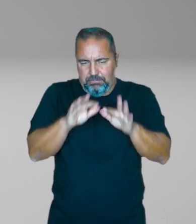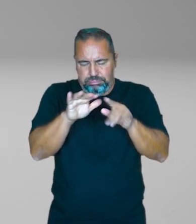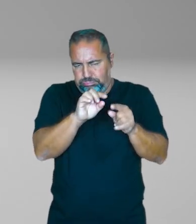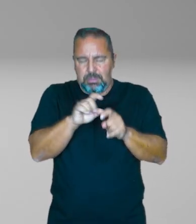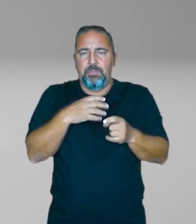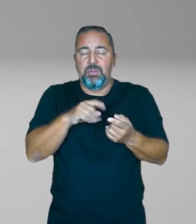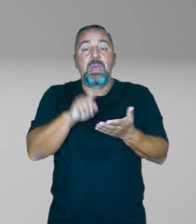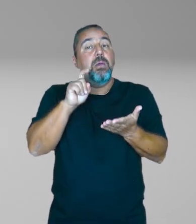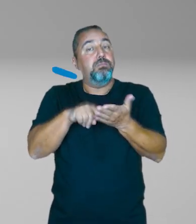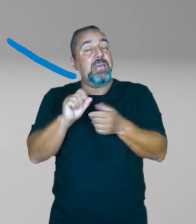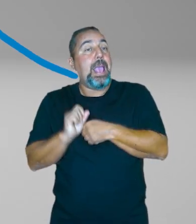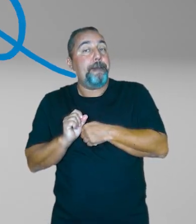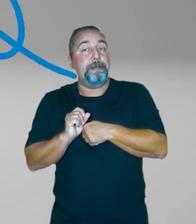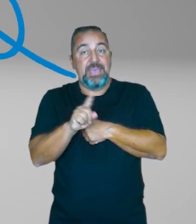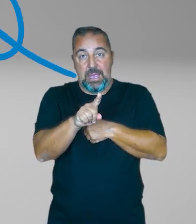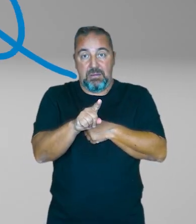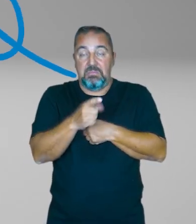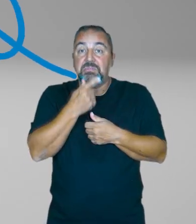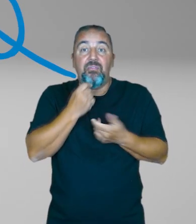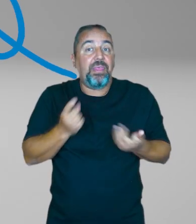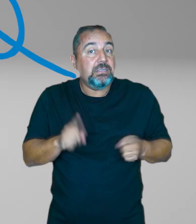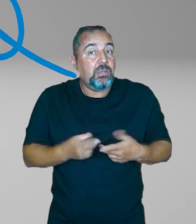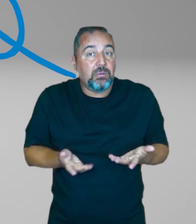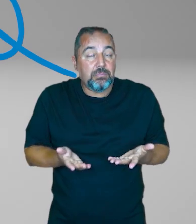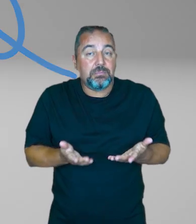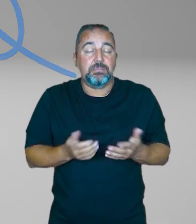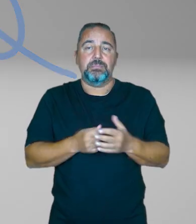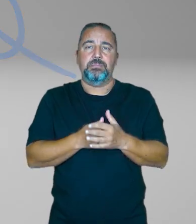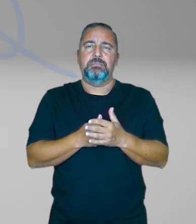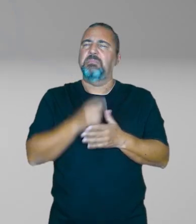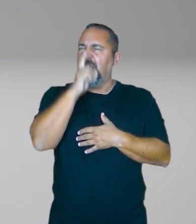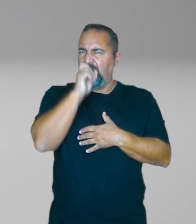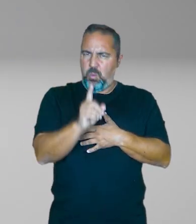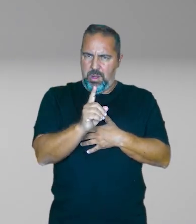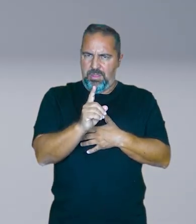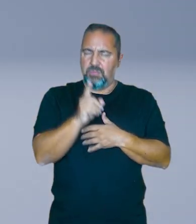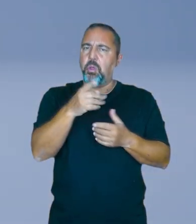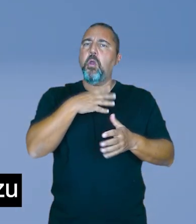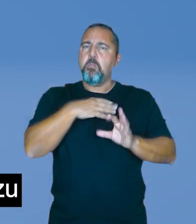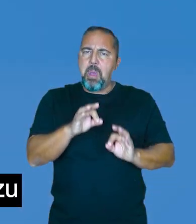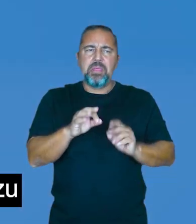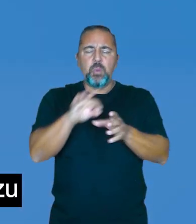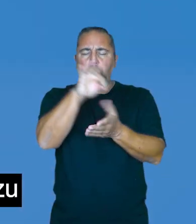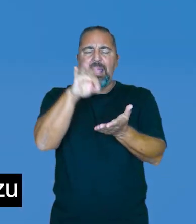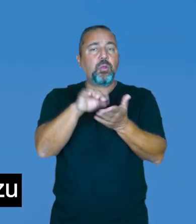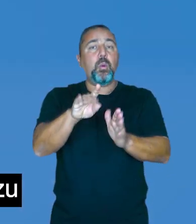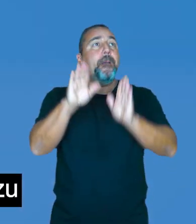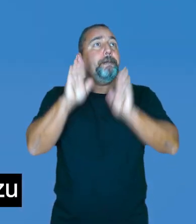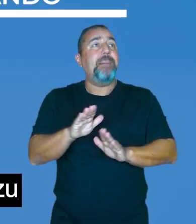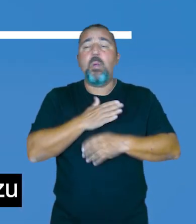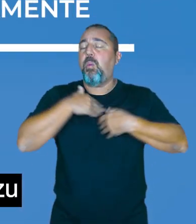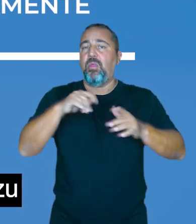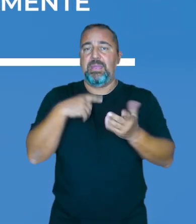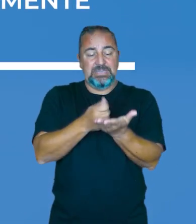partekatu nahi duzun eta iruzkinik nahi duzun. Sakatu enviar. Erraza, ezta? Gogoratu, nahi